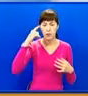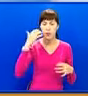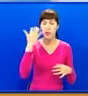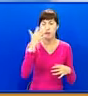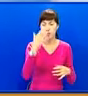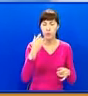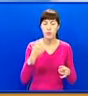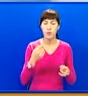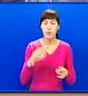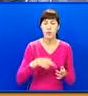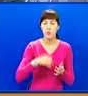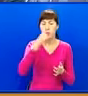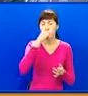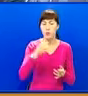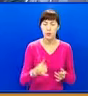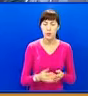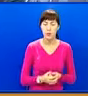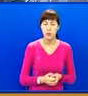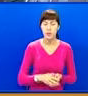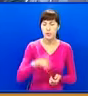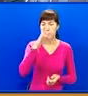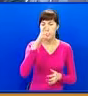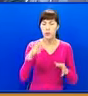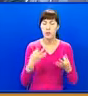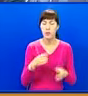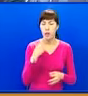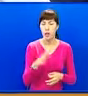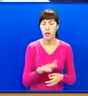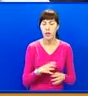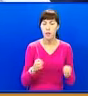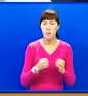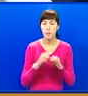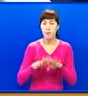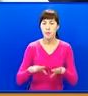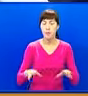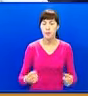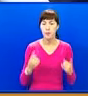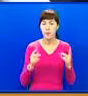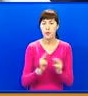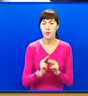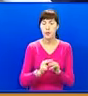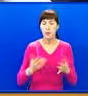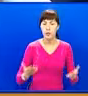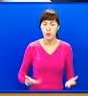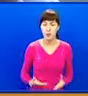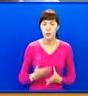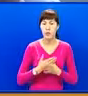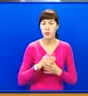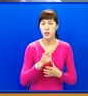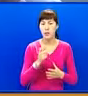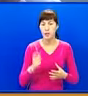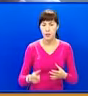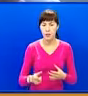мүмкін, аяғы жүрмеуі мүмкін. Басқосуда ел ағасының ерліктері айтылды. 10 перзентті салихалы тәрбиелеп, өмір ағысына қосқанын